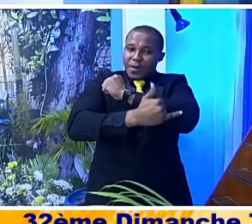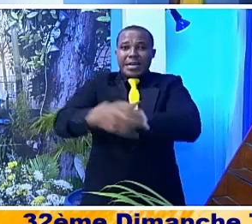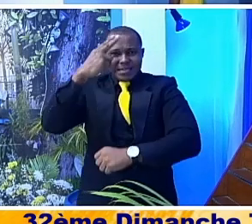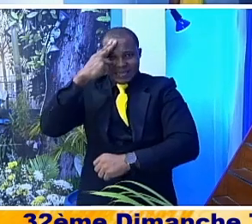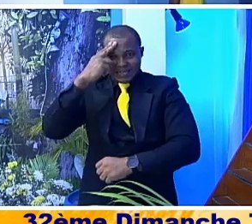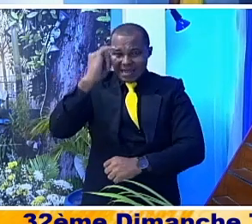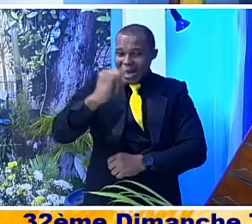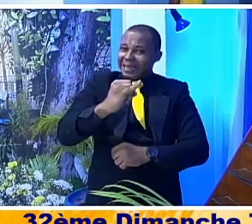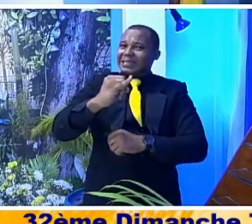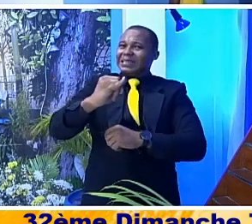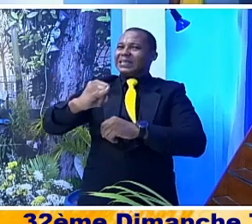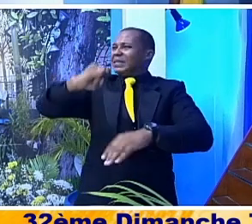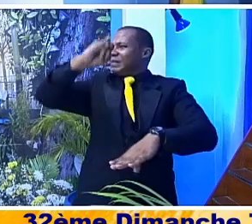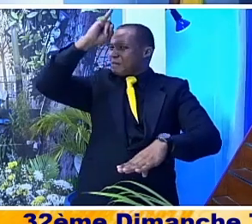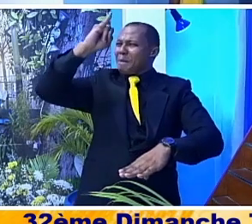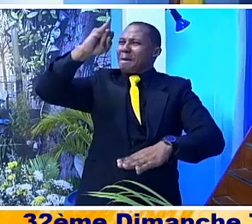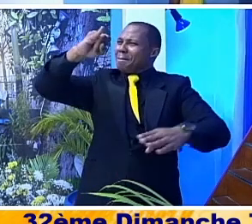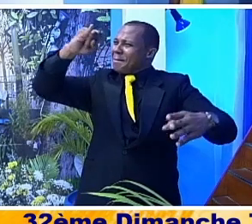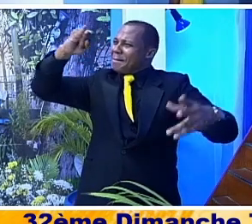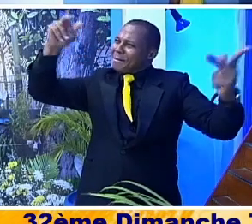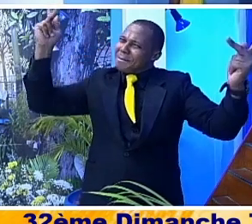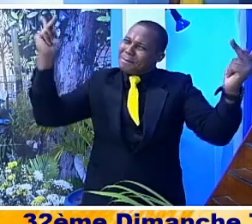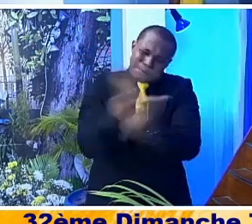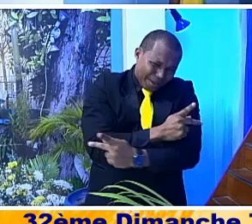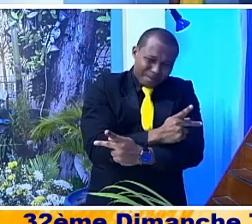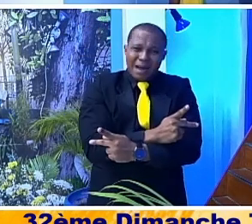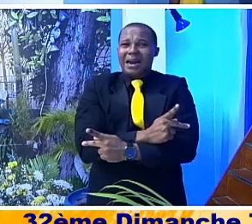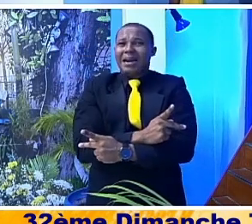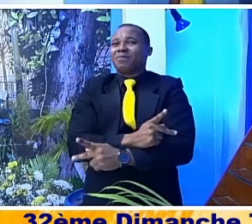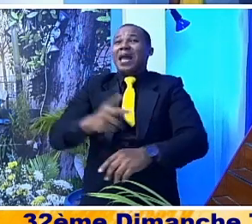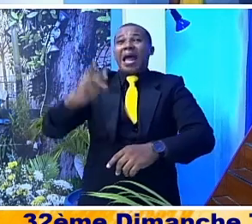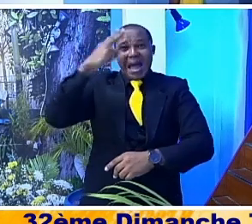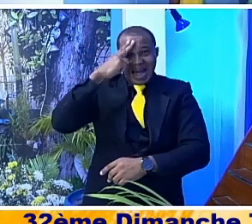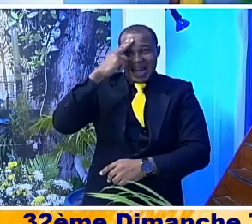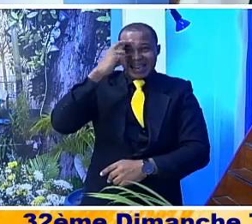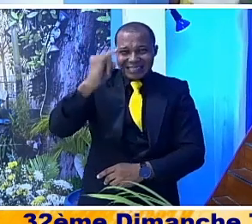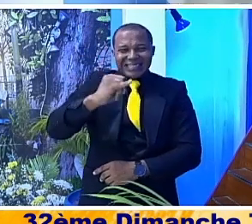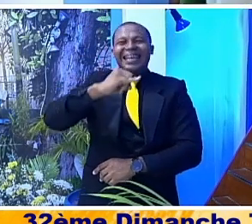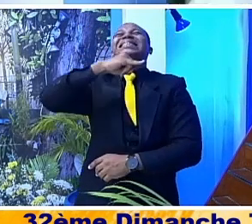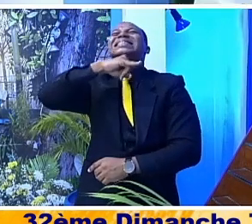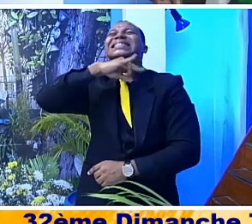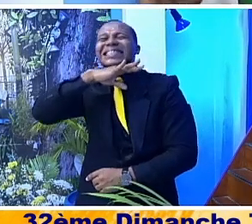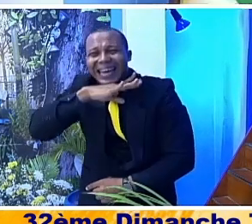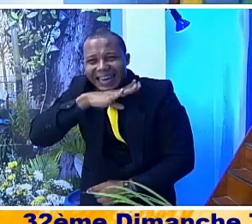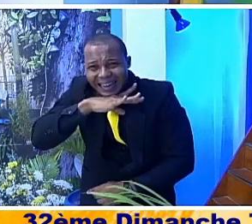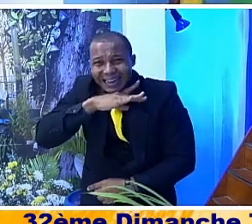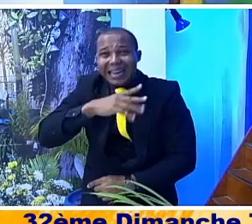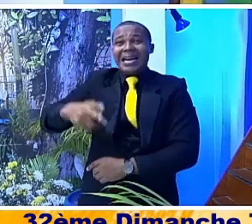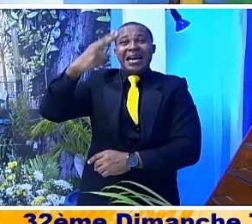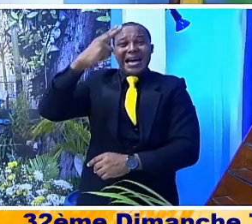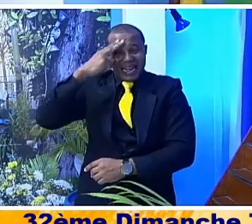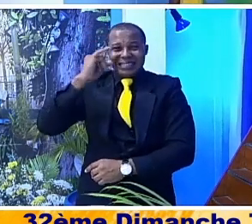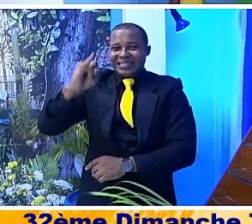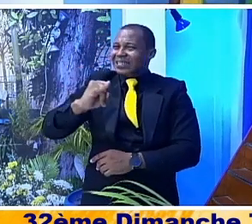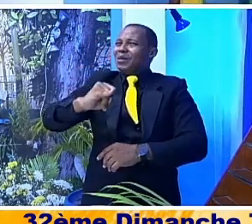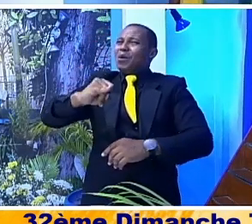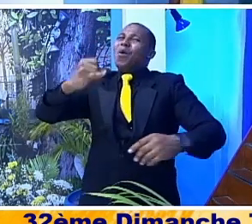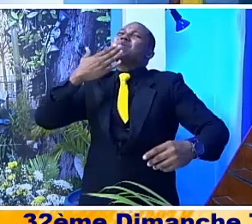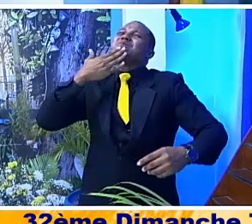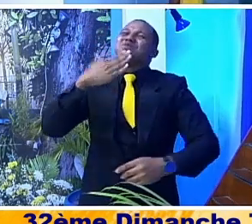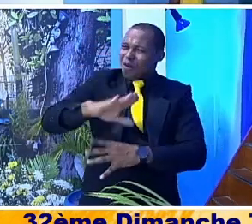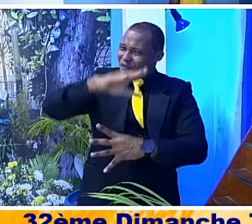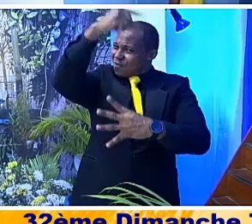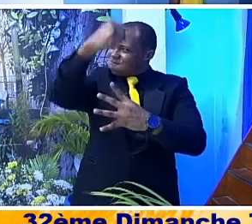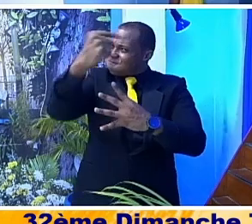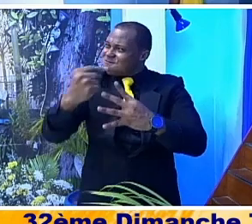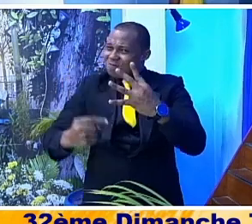C'est Haïti qui pi sale. C'est Haïti où est plus vieille bagay à passer la donne. Dernièrement, on t'a